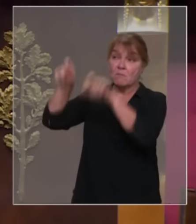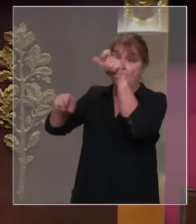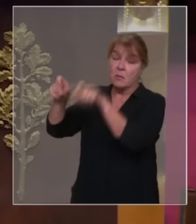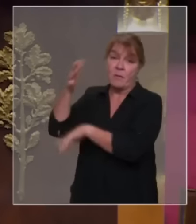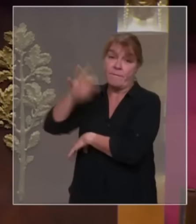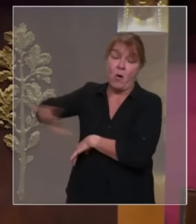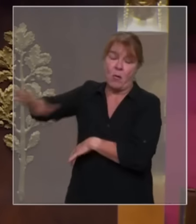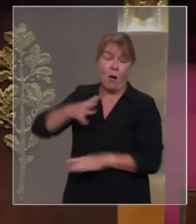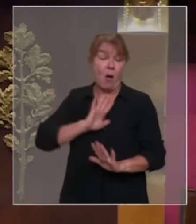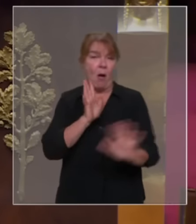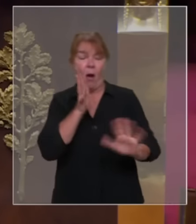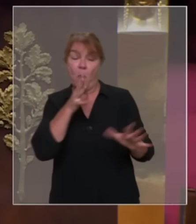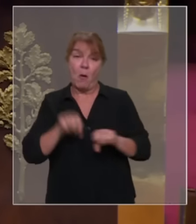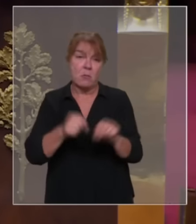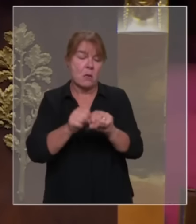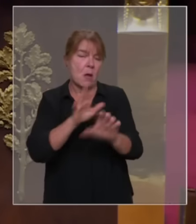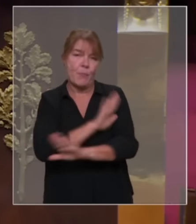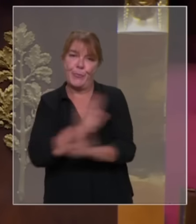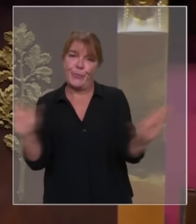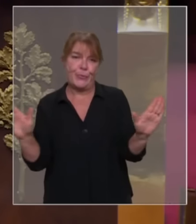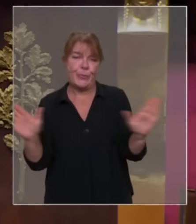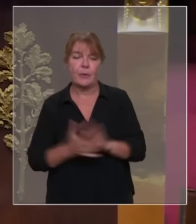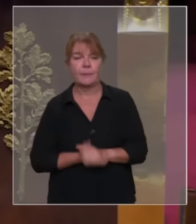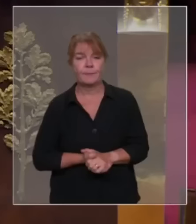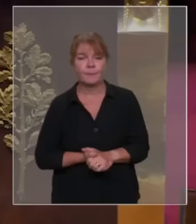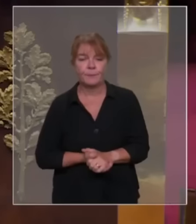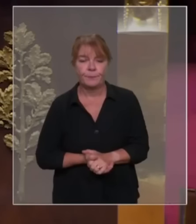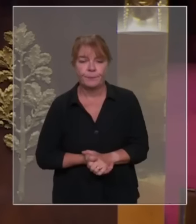vos électeurs, ne veulent plus. »